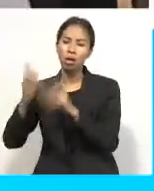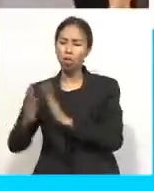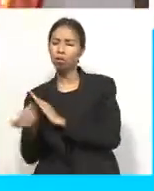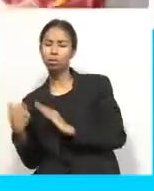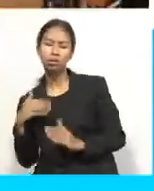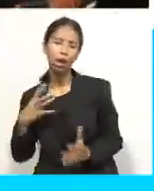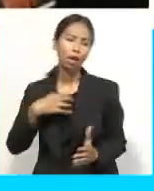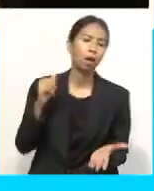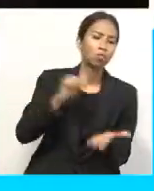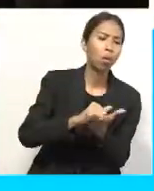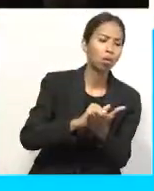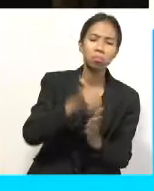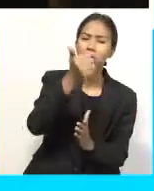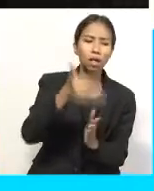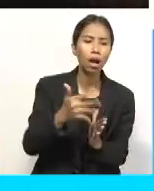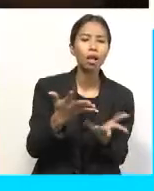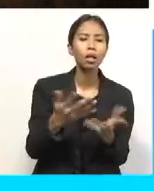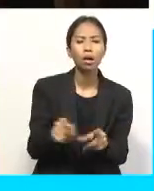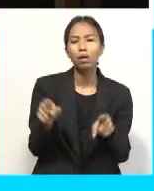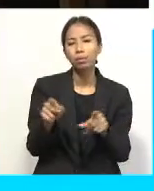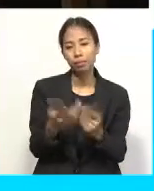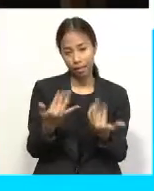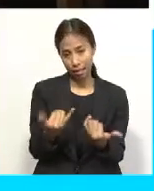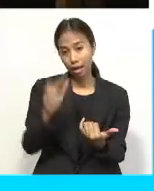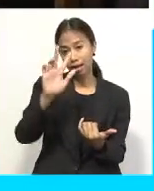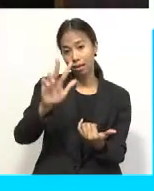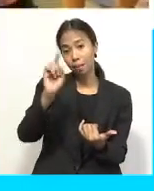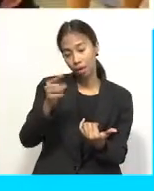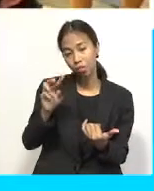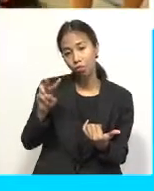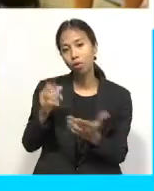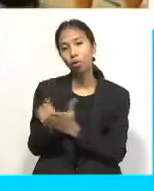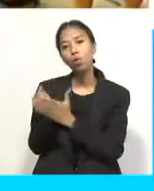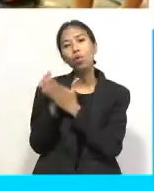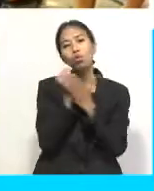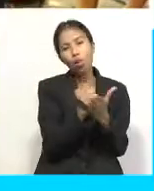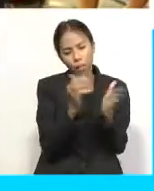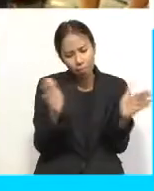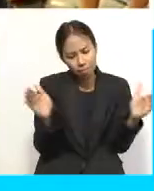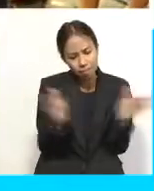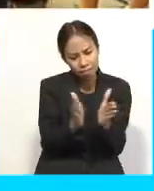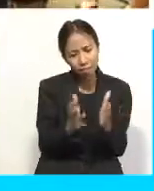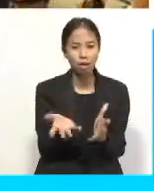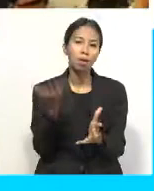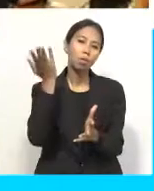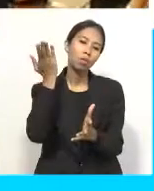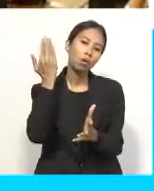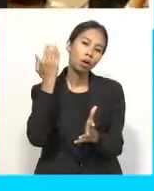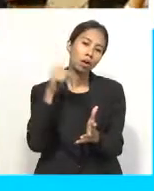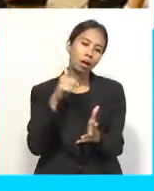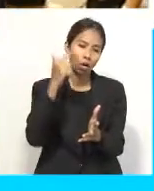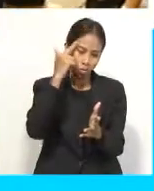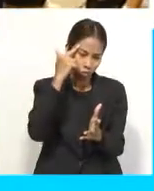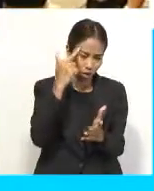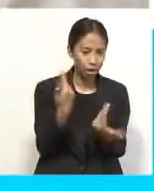ที่ออกมาในรอบ 3/2 เนี่ยก็จะเป็นการช่วยครับช่วยให้การกันสิทธิ์เนี่ยมีระยะเวลาที่สั้นลงเพราะว่าในอดีตเนี่ยกว่าที่เราจะทราบว่า